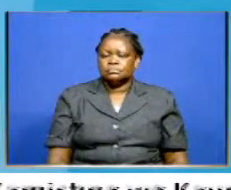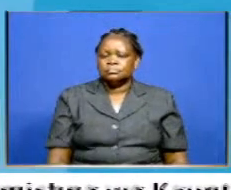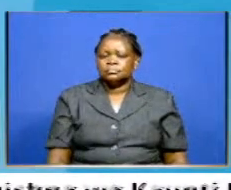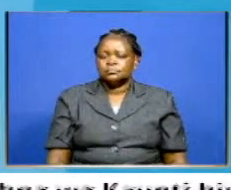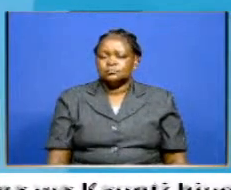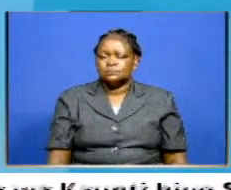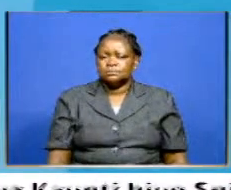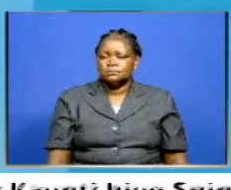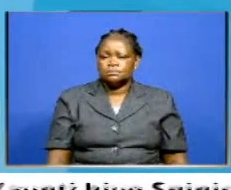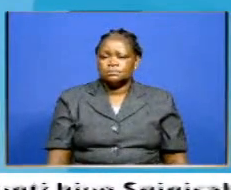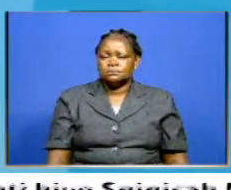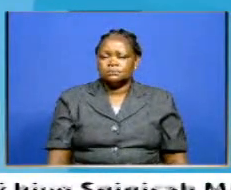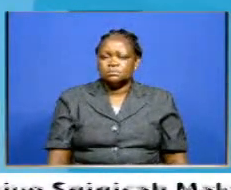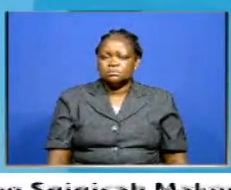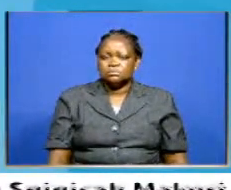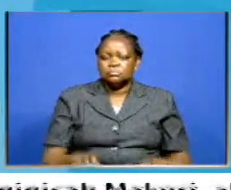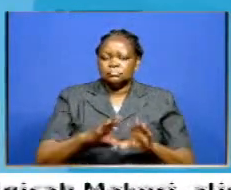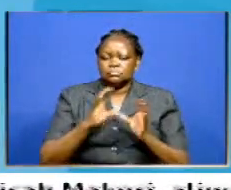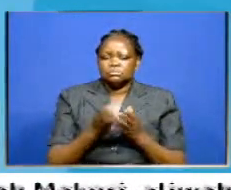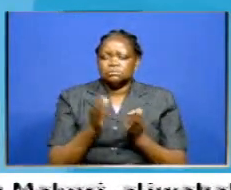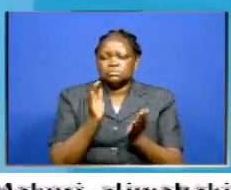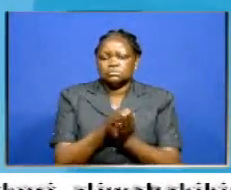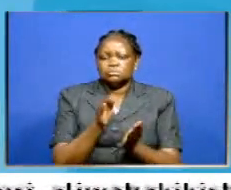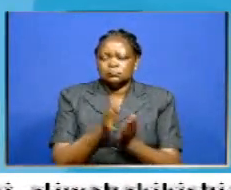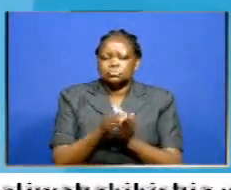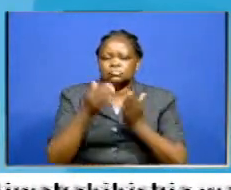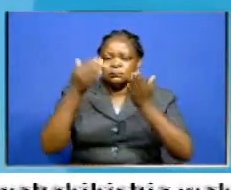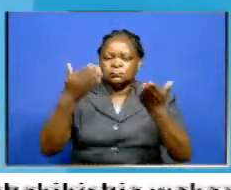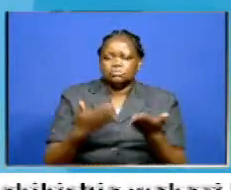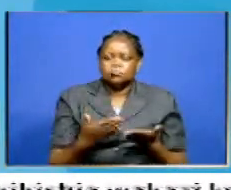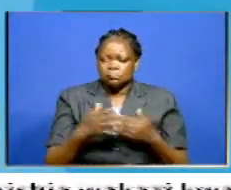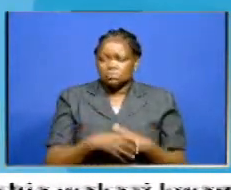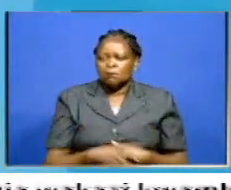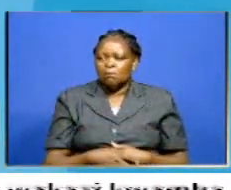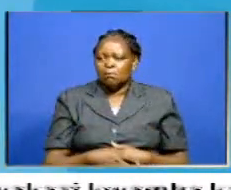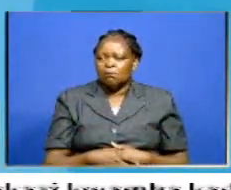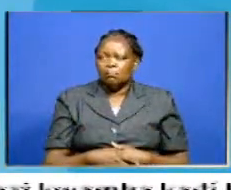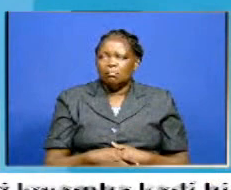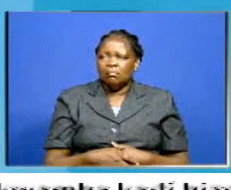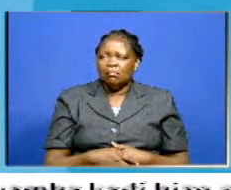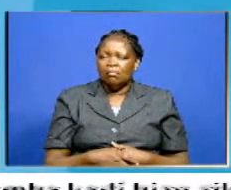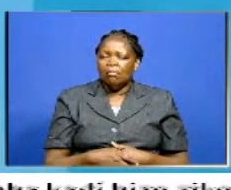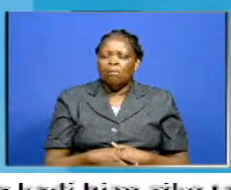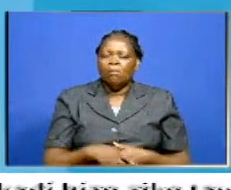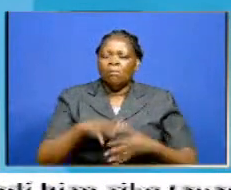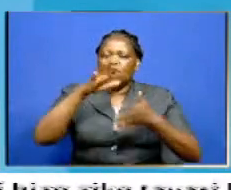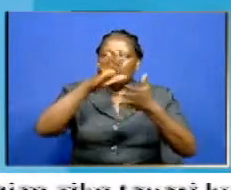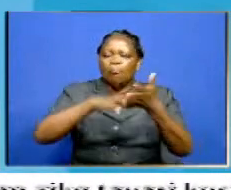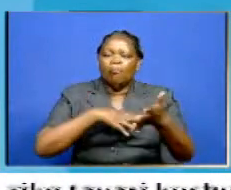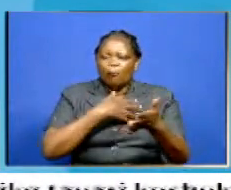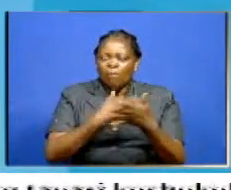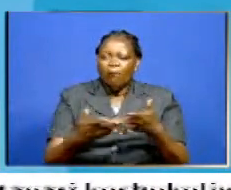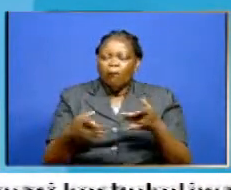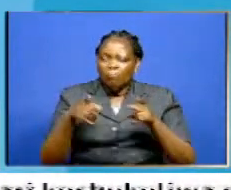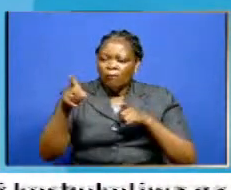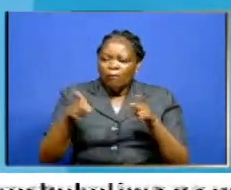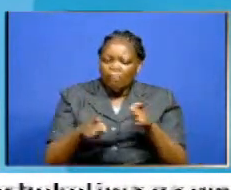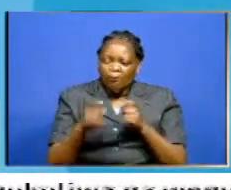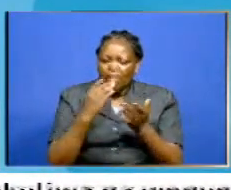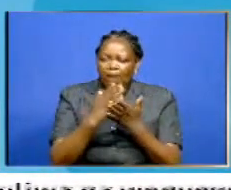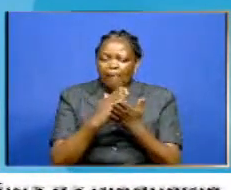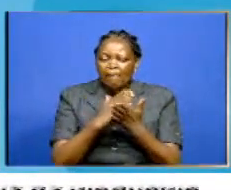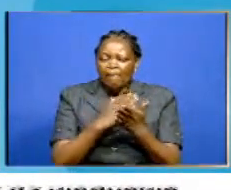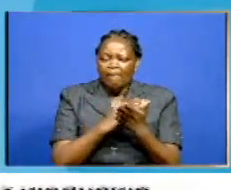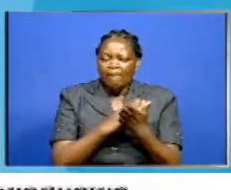kabla ya World Bank kuleta zile ambazo kwa kimombo wanaita Structural Adjustment Programs,